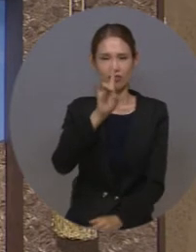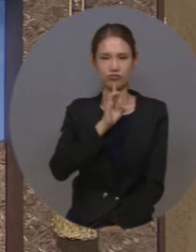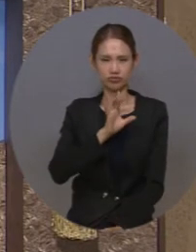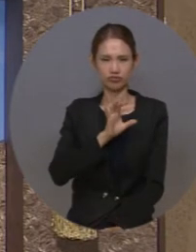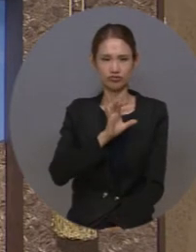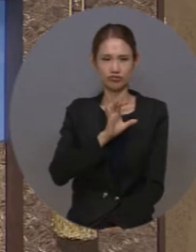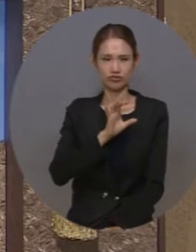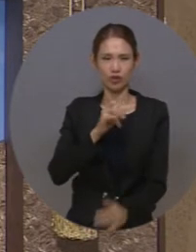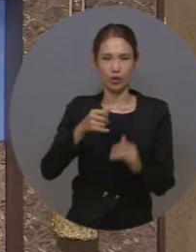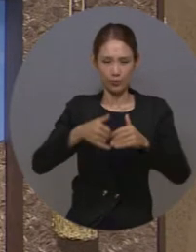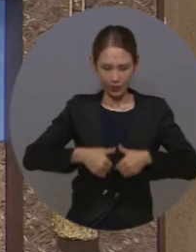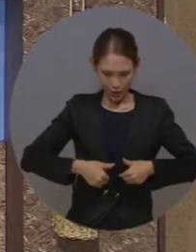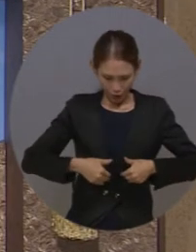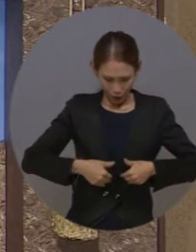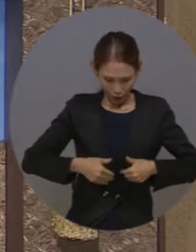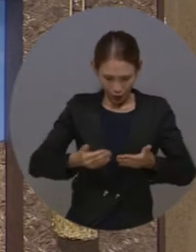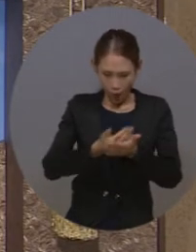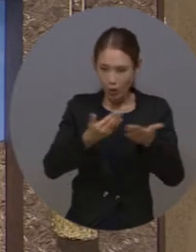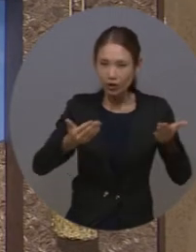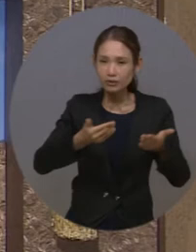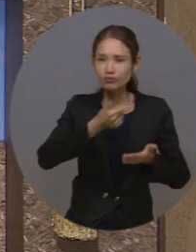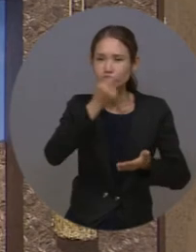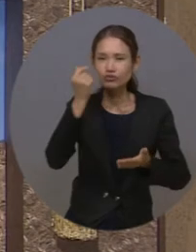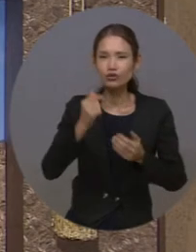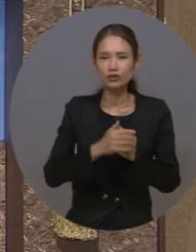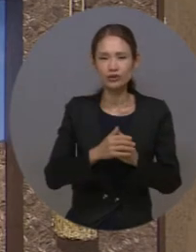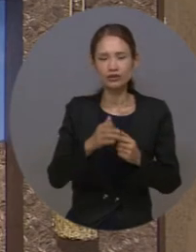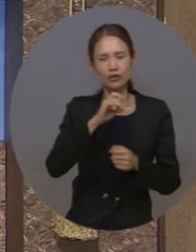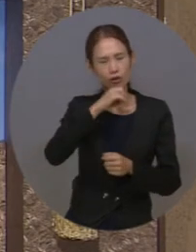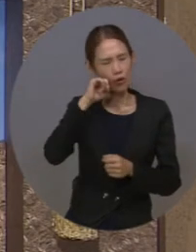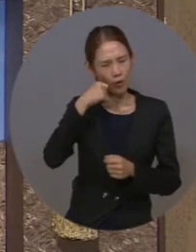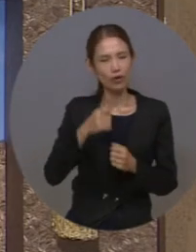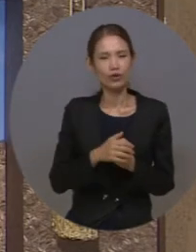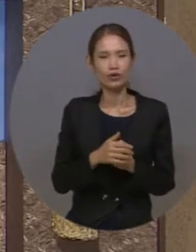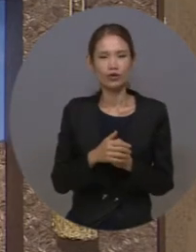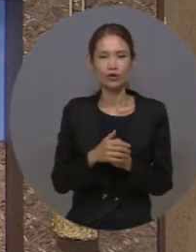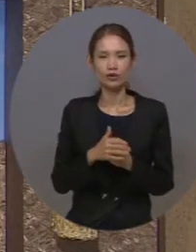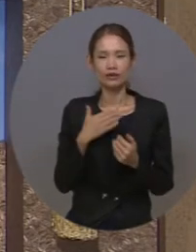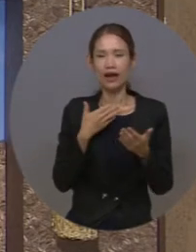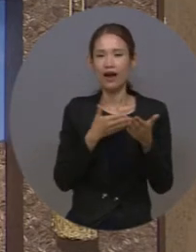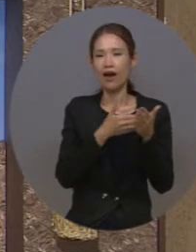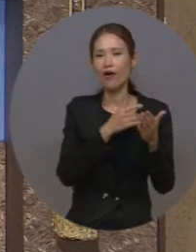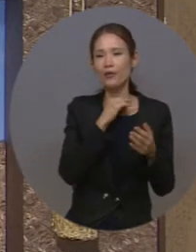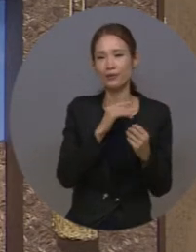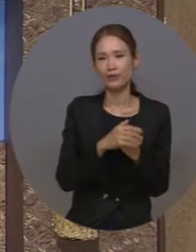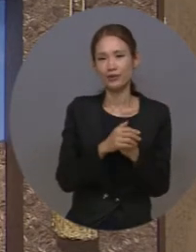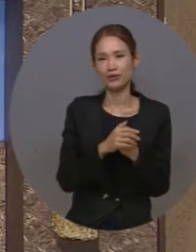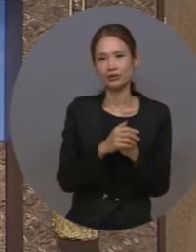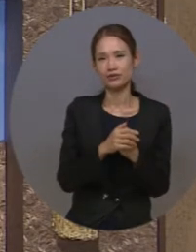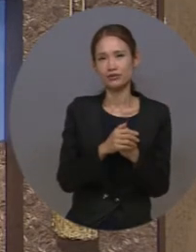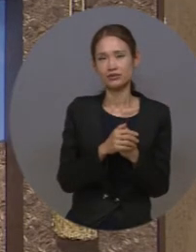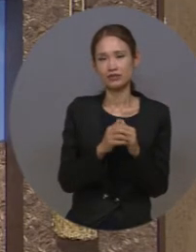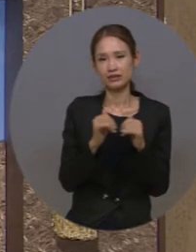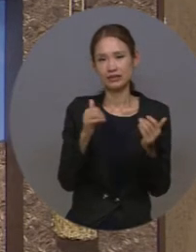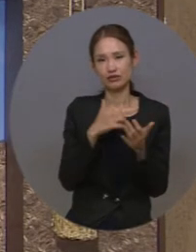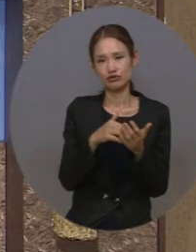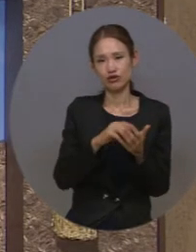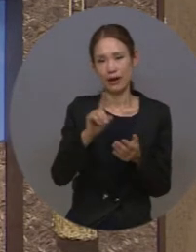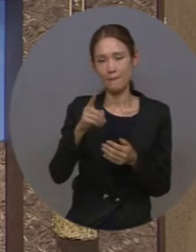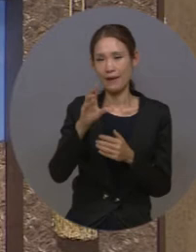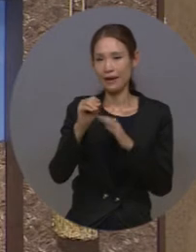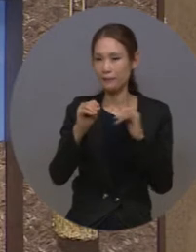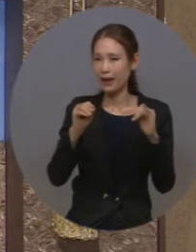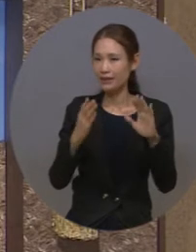너무 그렇죠. 적은 현실이네요. 그래서 너무 이게 좀 어려움이 있거든요. 네. 그래서 이제 제가 건의하고 싶은 것은 이제 100만 이상